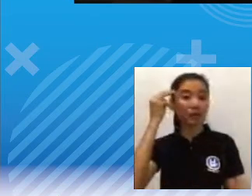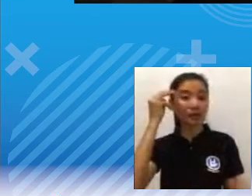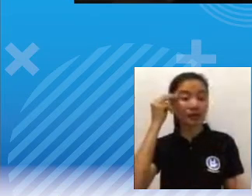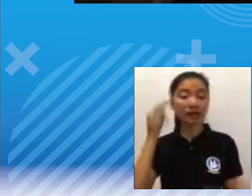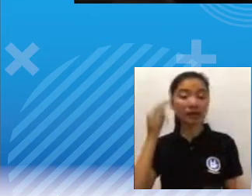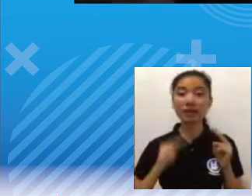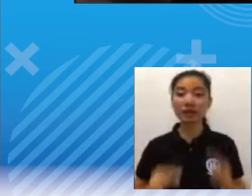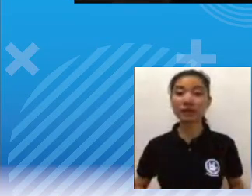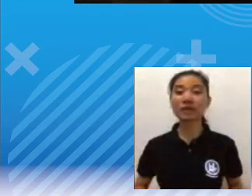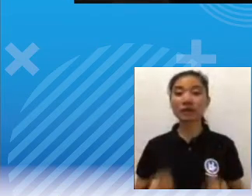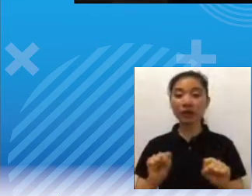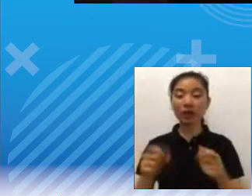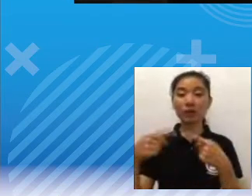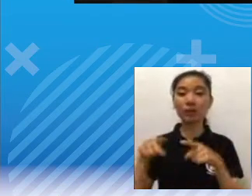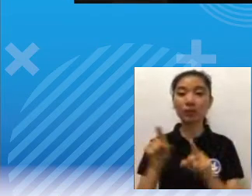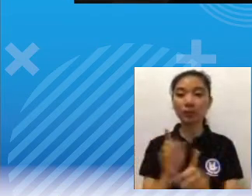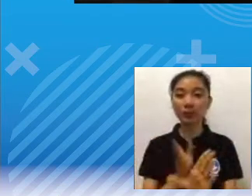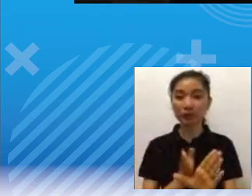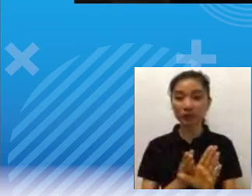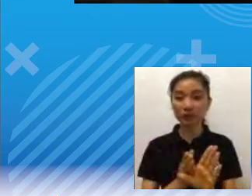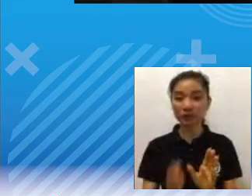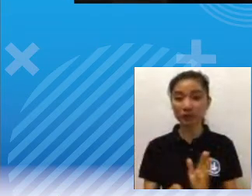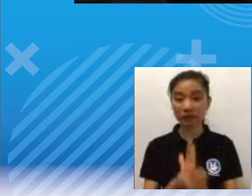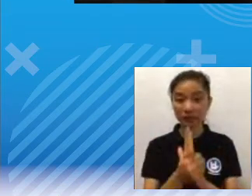ng psychiatrist kasi